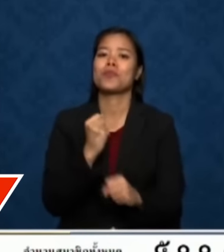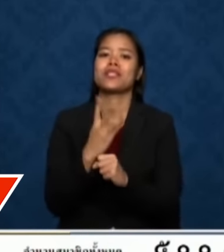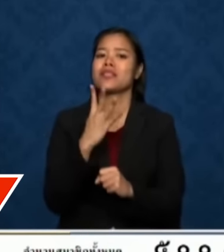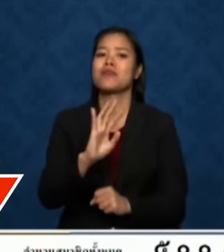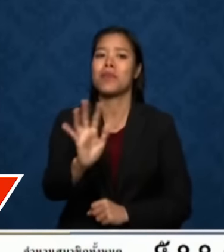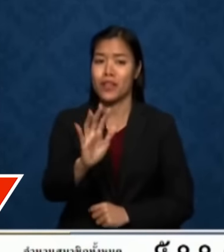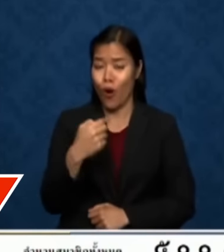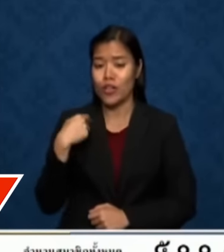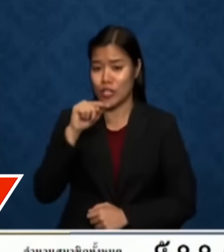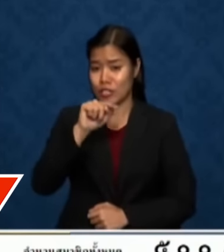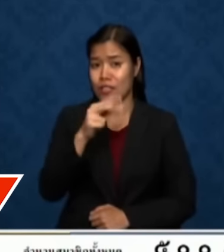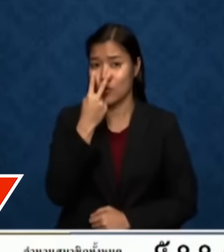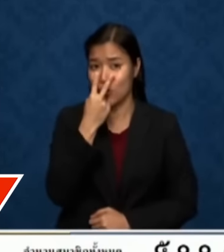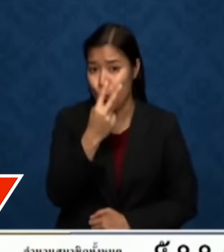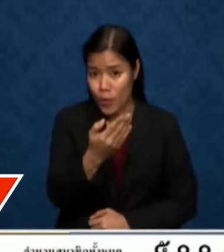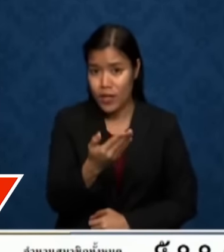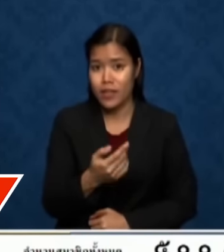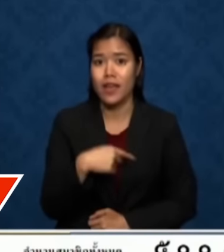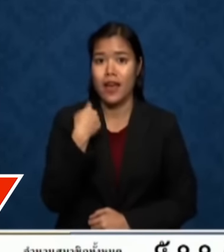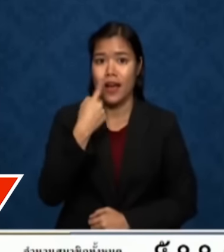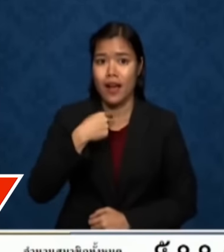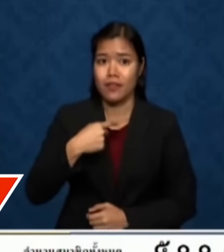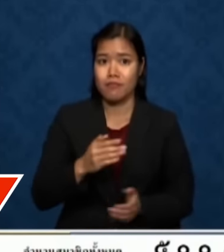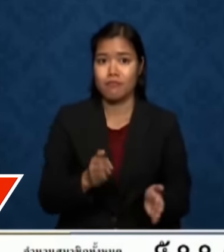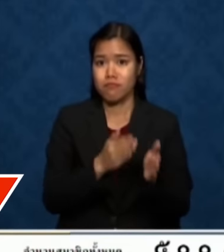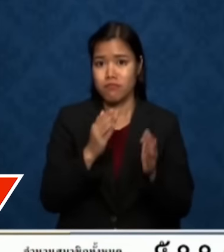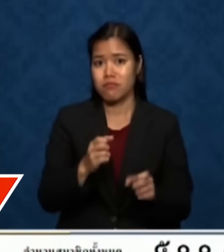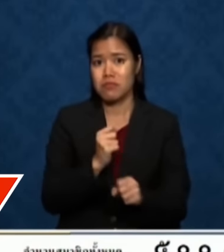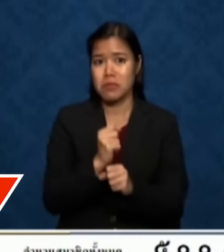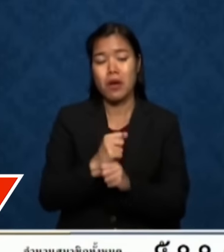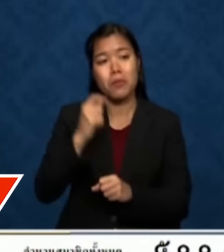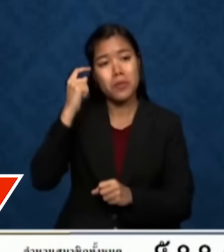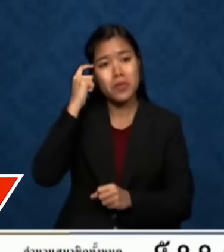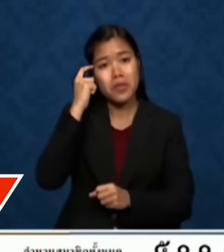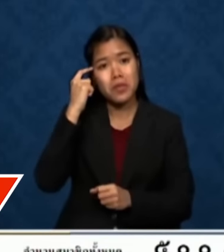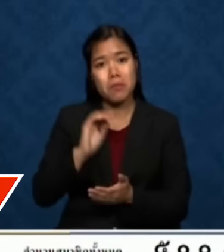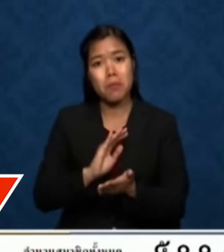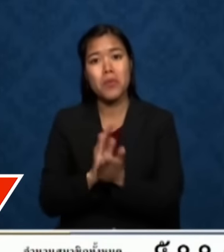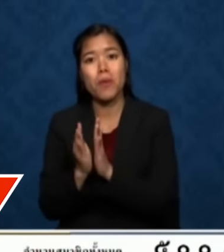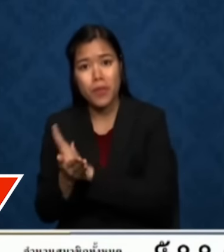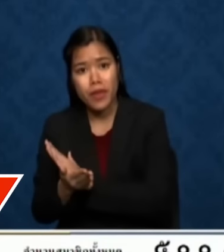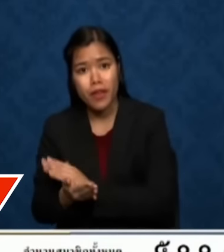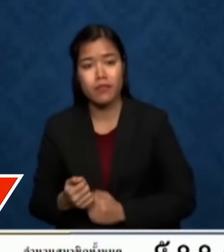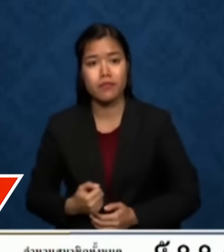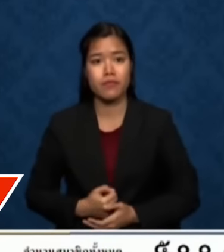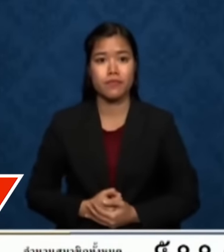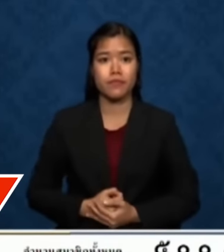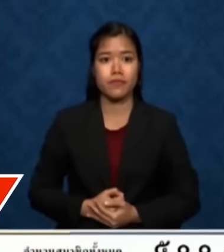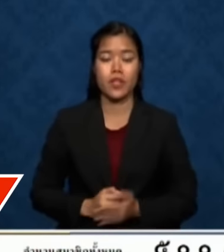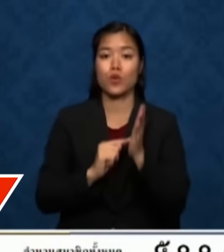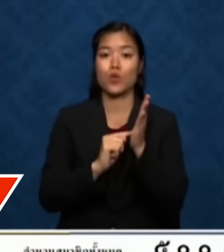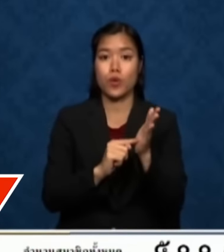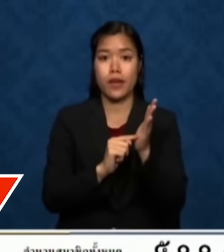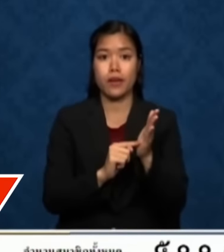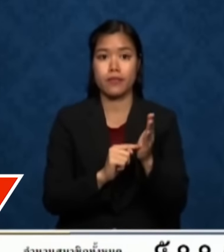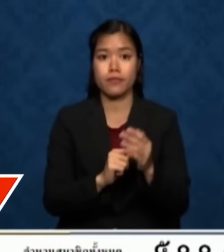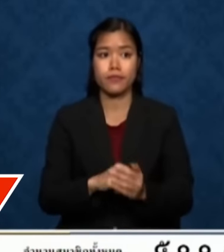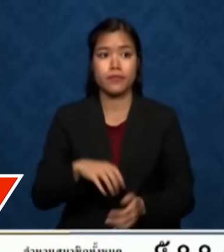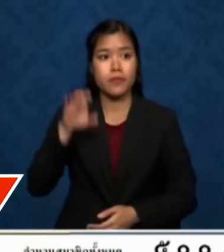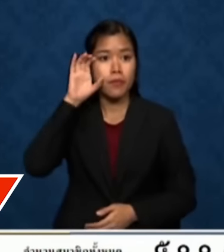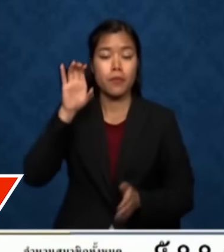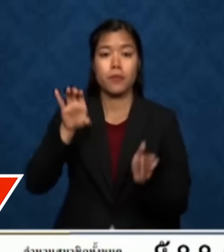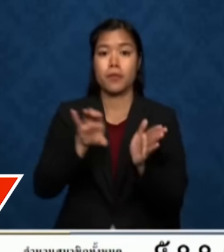ยว่าใครกันแน่ที่มีกระบวนการปั้นน้ำเป็นตัวค่ะท่านประธานคะเริ่มต้นที่ตัวอย่างแรกนะคะภาพแบ็คก